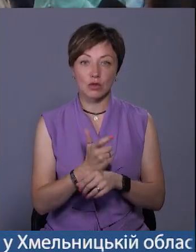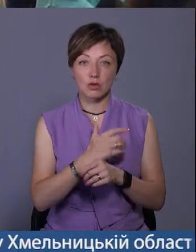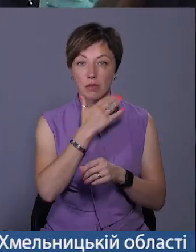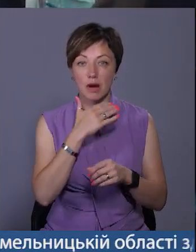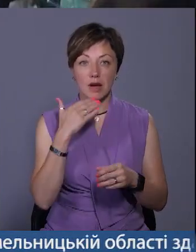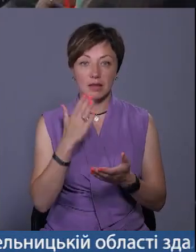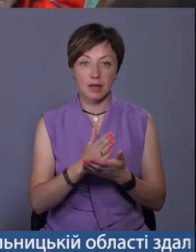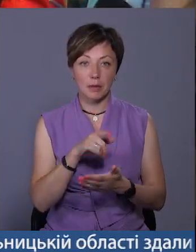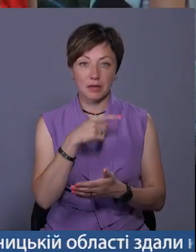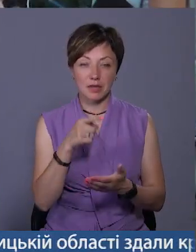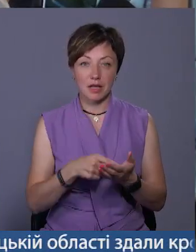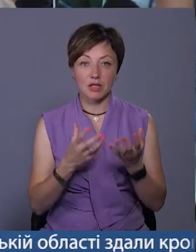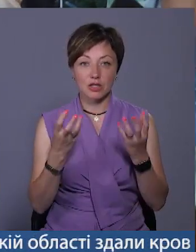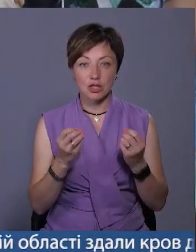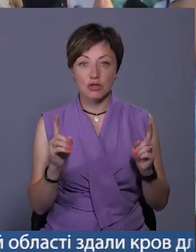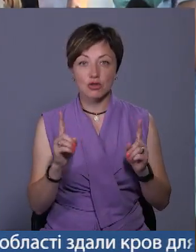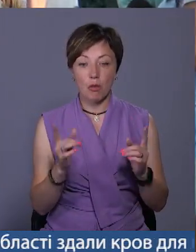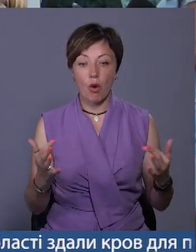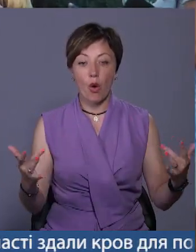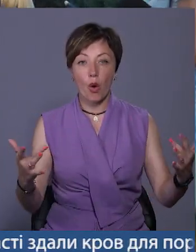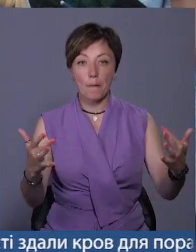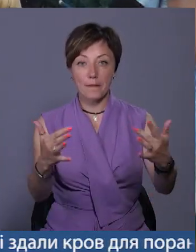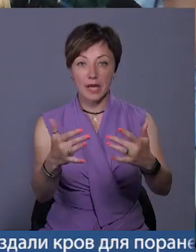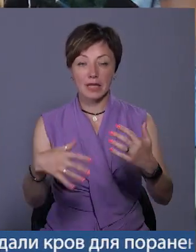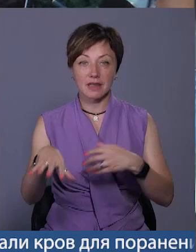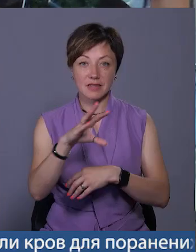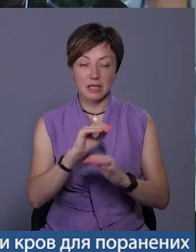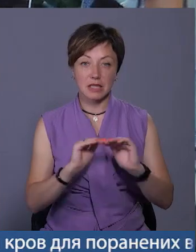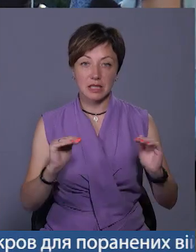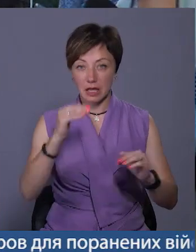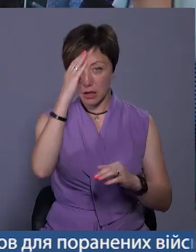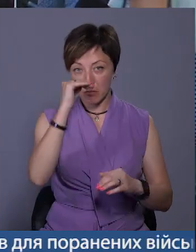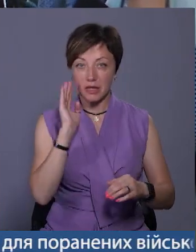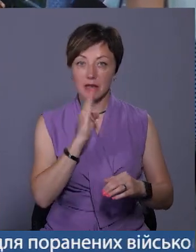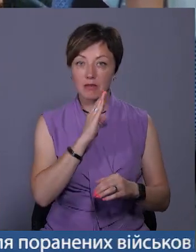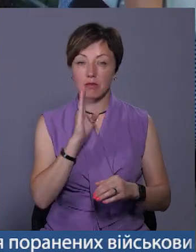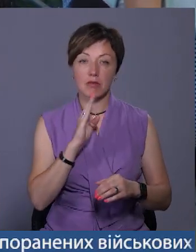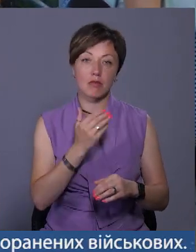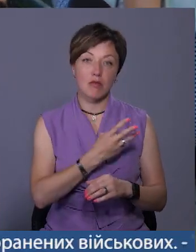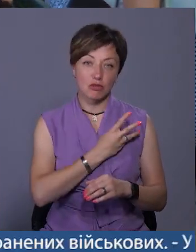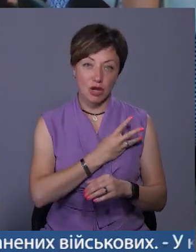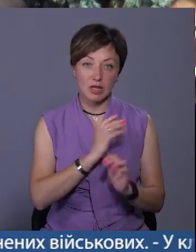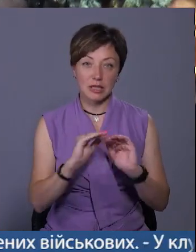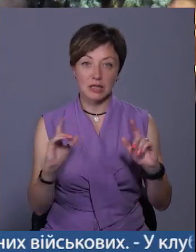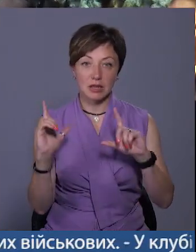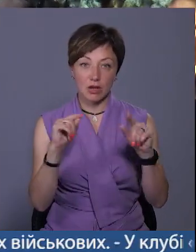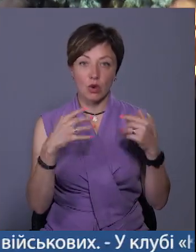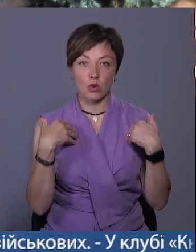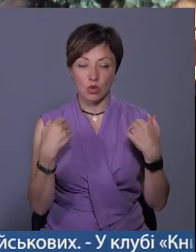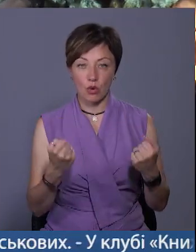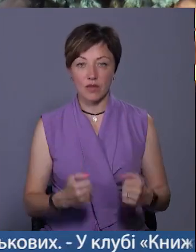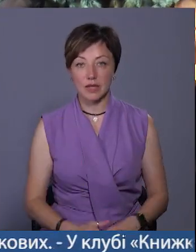багато є питань. Ще, щоб для того, щоб охопити всіх дітей, всіх батьків, мамів, бажаючих, щоб діти їхні